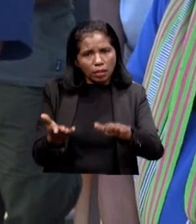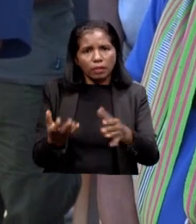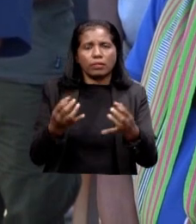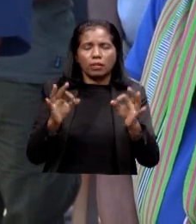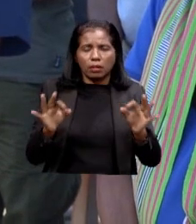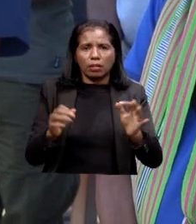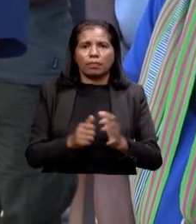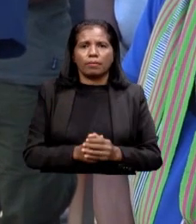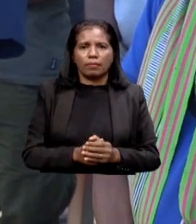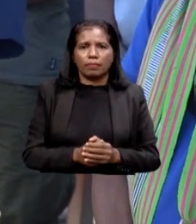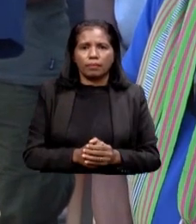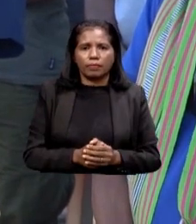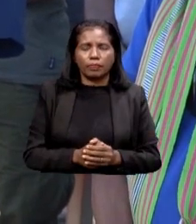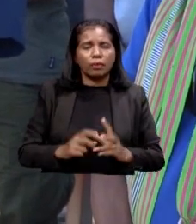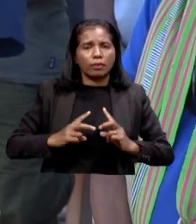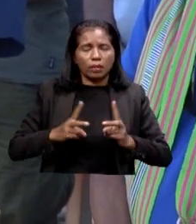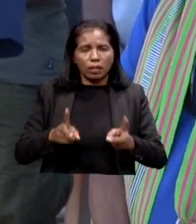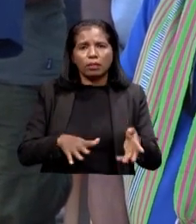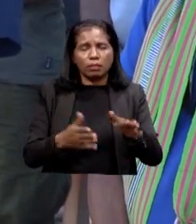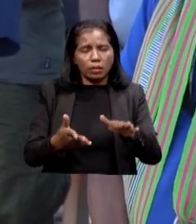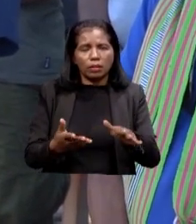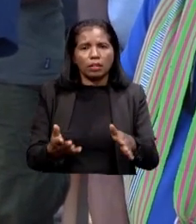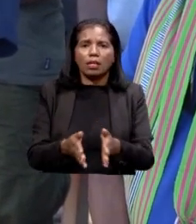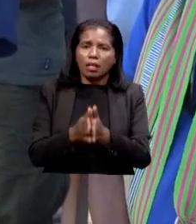heroi sira, ami husu be imi,